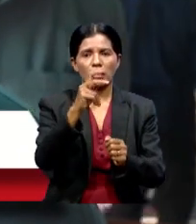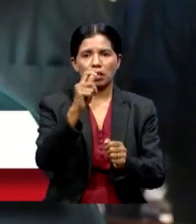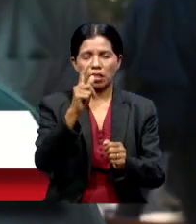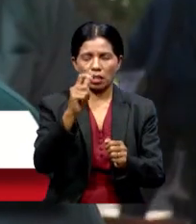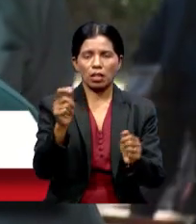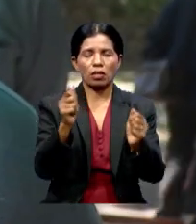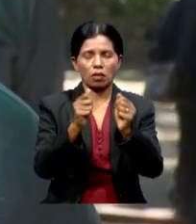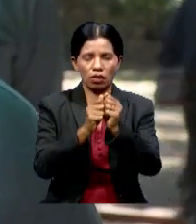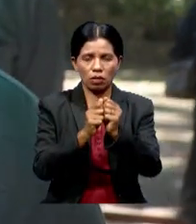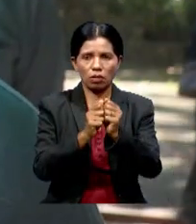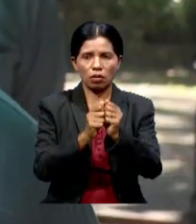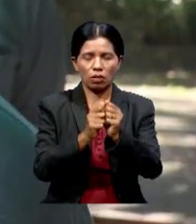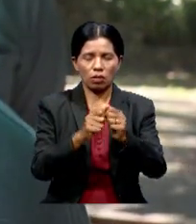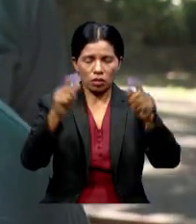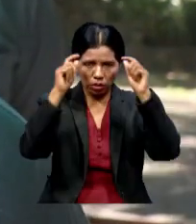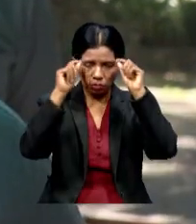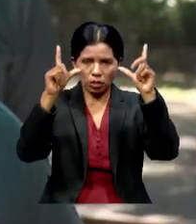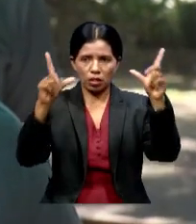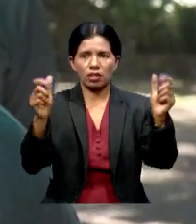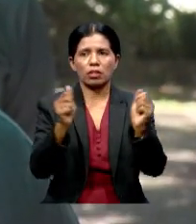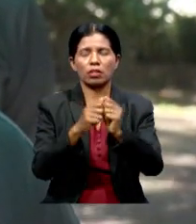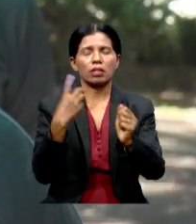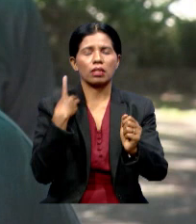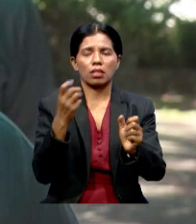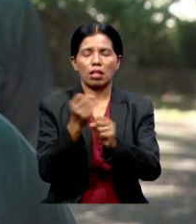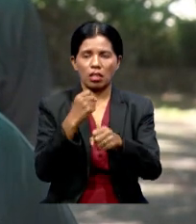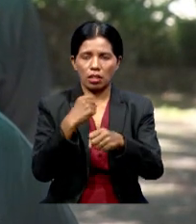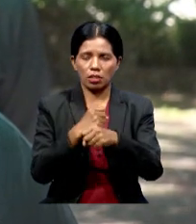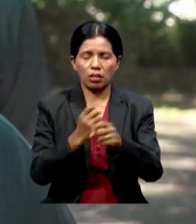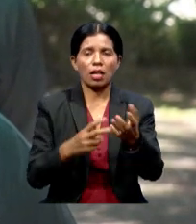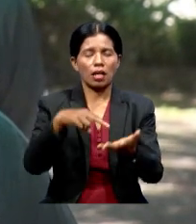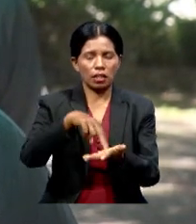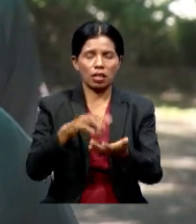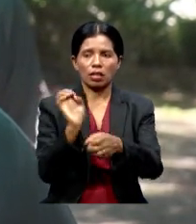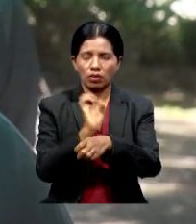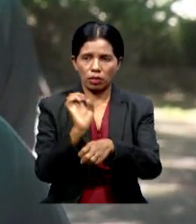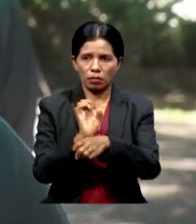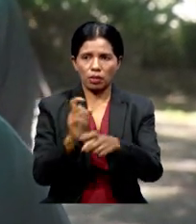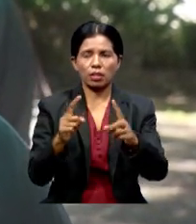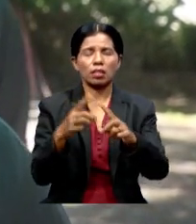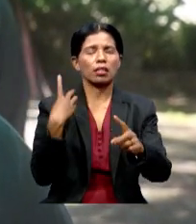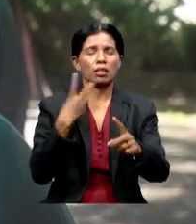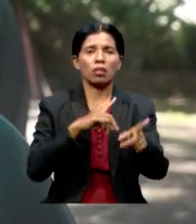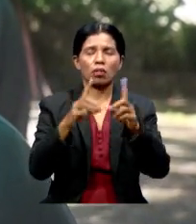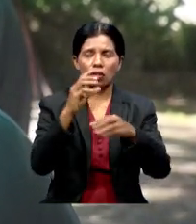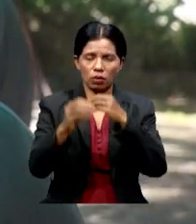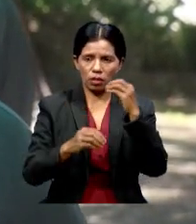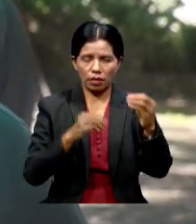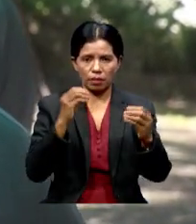Leste untuk antara lain kita membangun ekonomi. Yang hari ini kita bicara tentang livestock, kita tahu